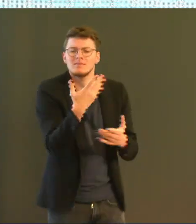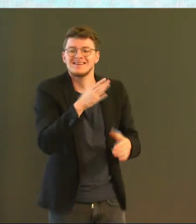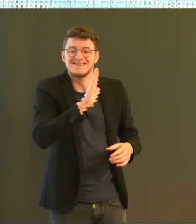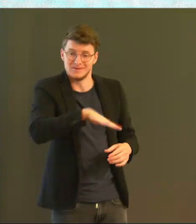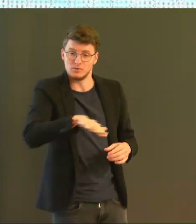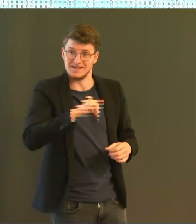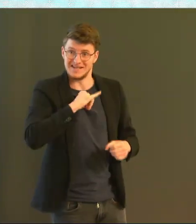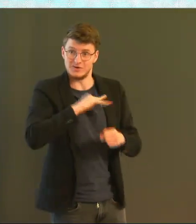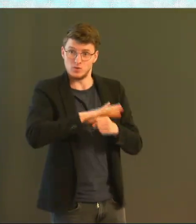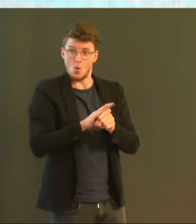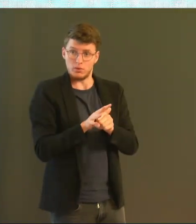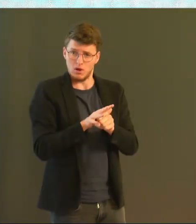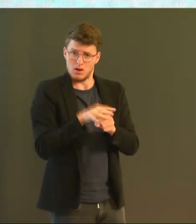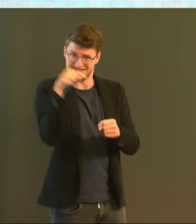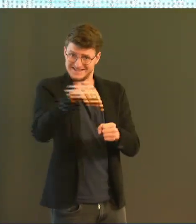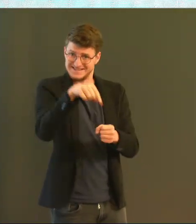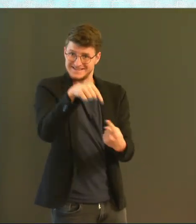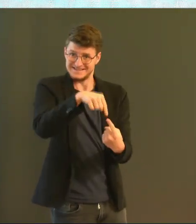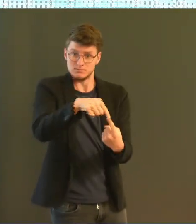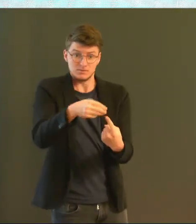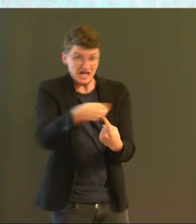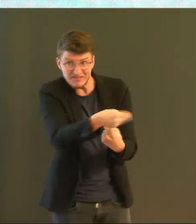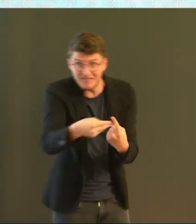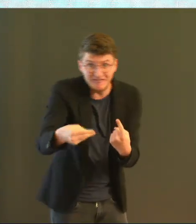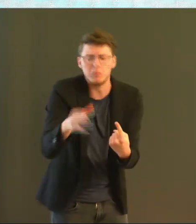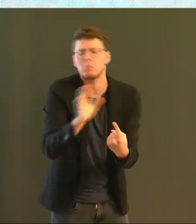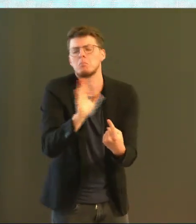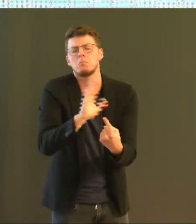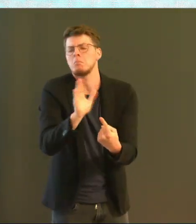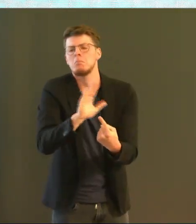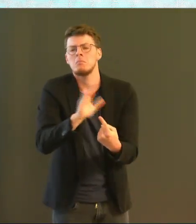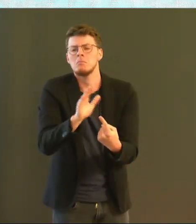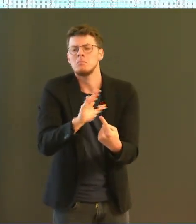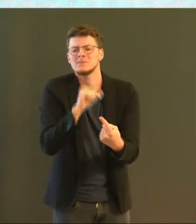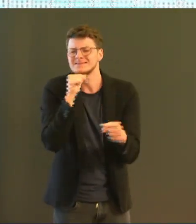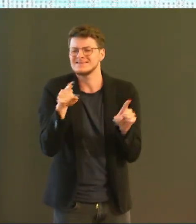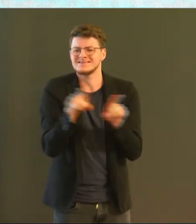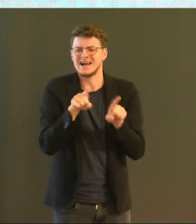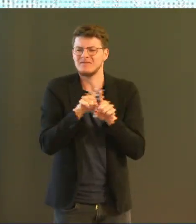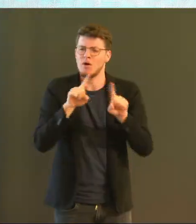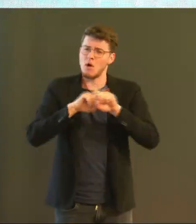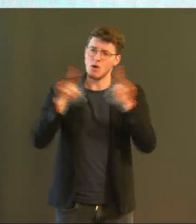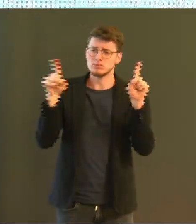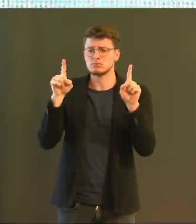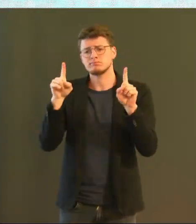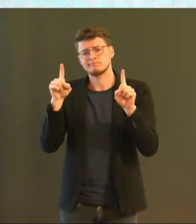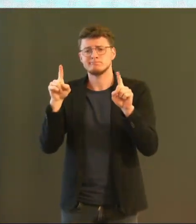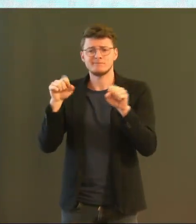left and then dans votre vie vous rendre respiratoires